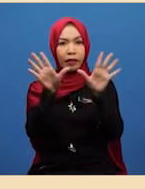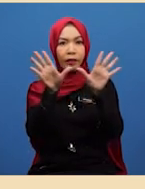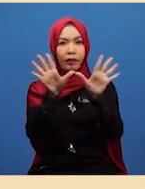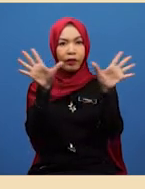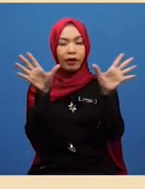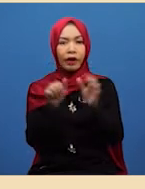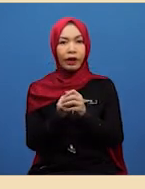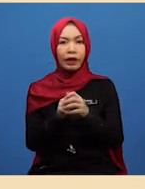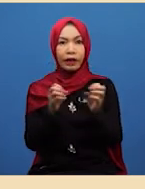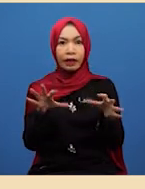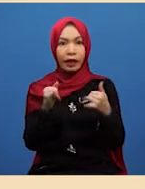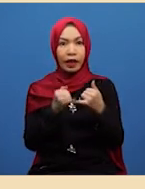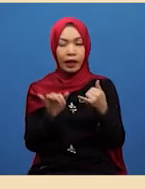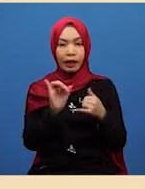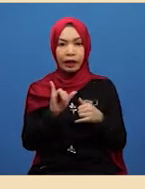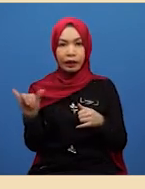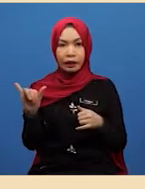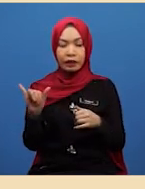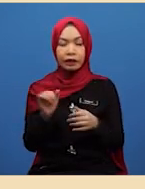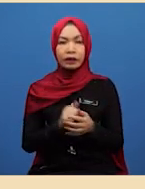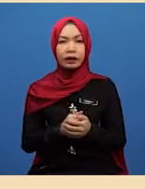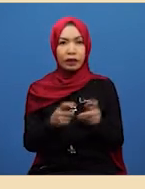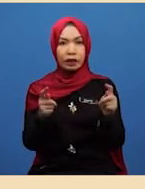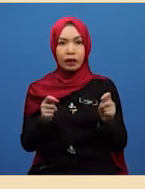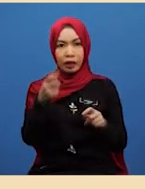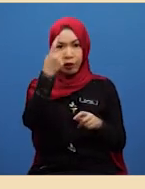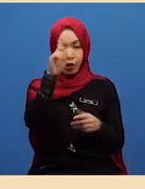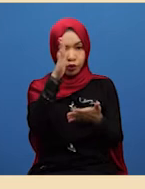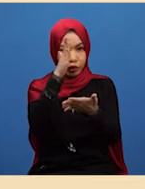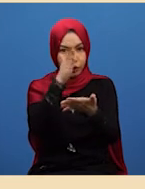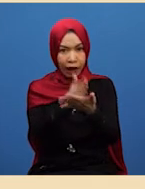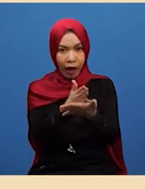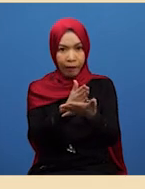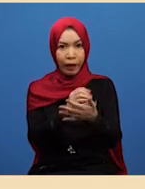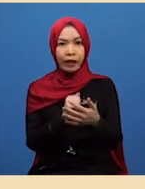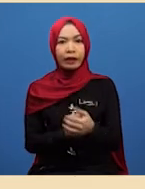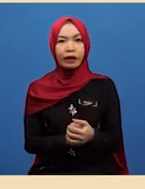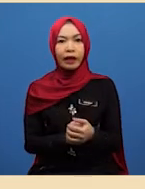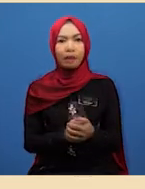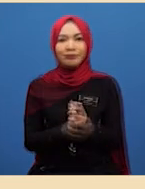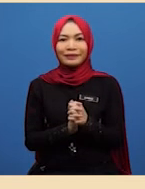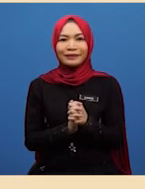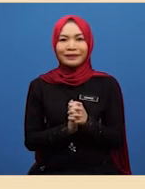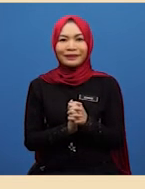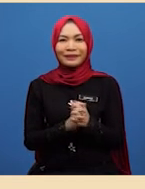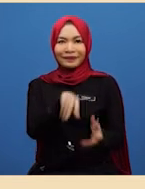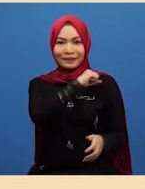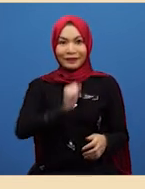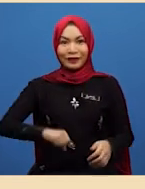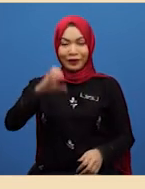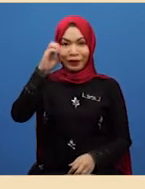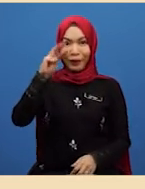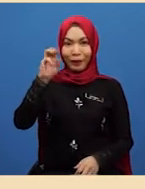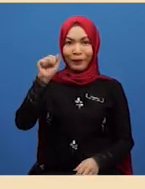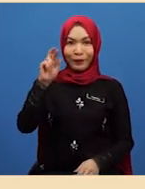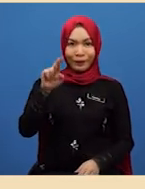bersetuju menamatkan penentangan tersebut setelah berunding dengan James Brooke. Sultan Omar